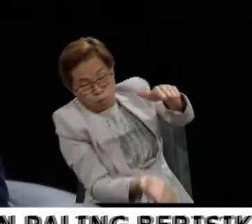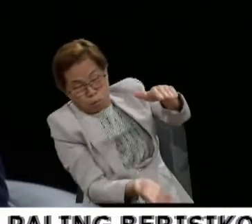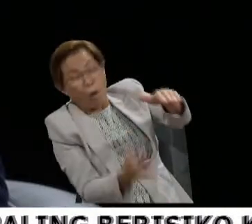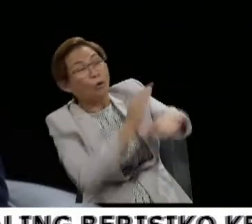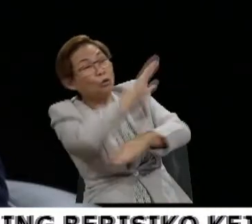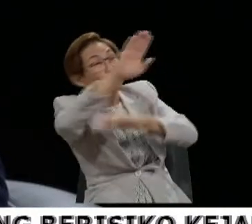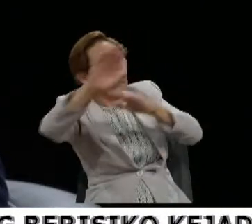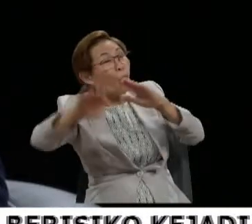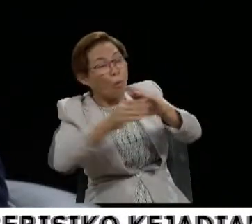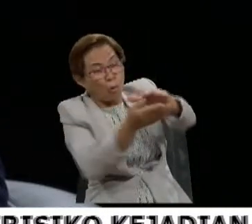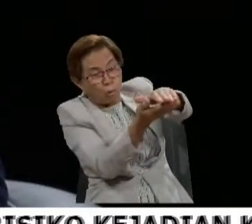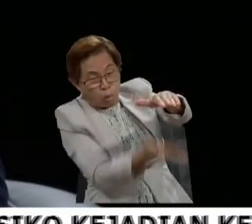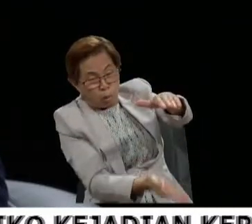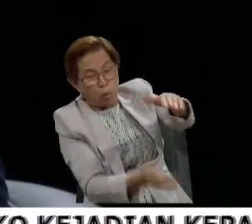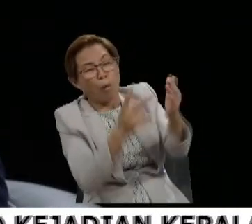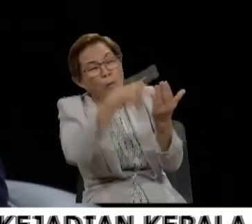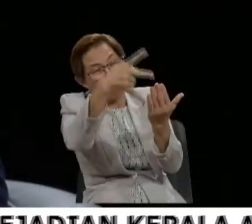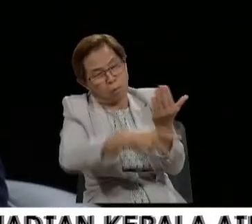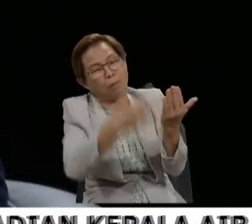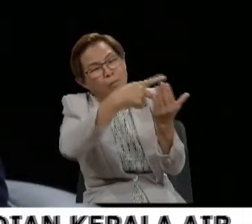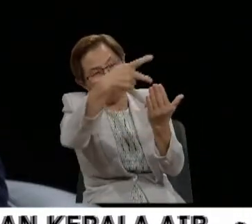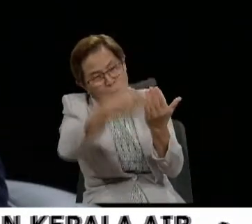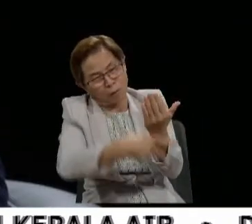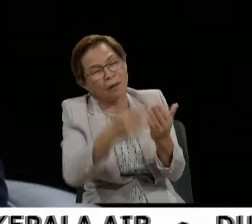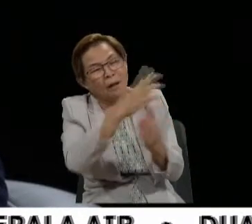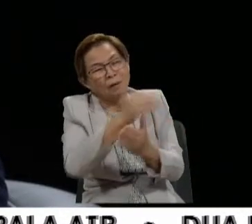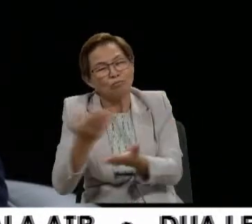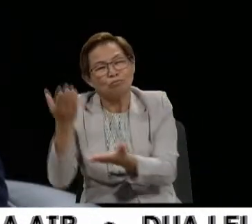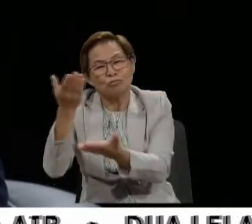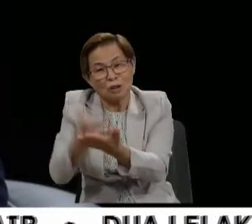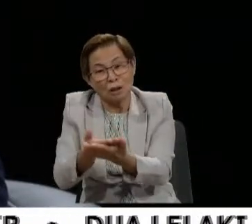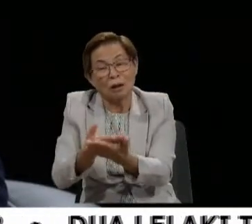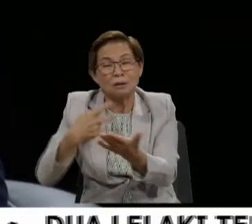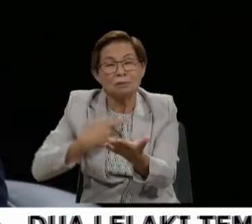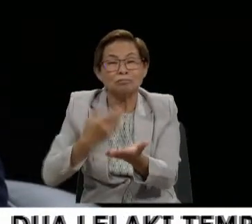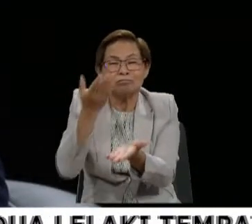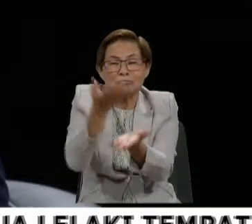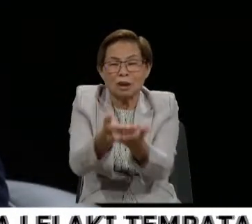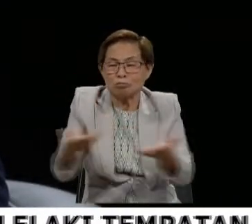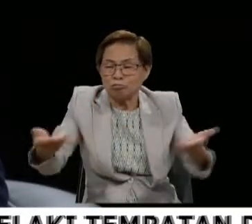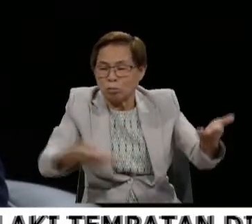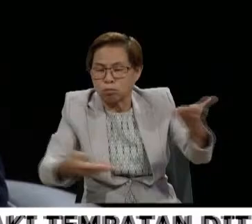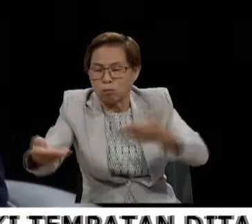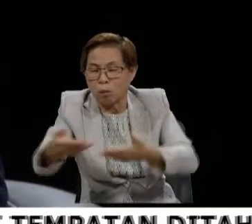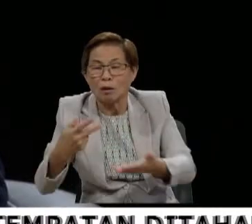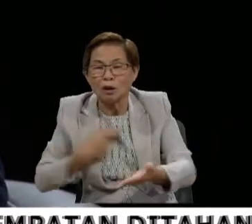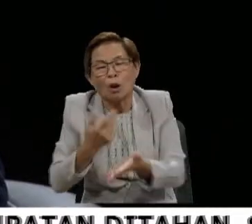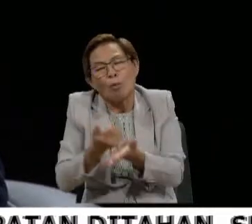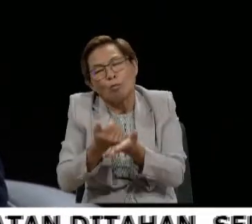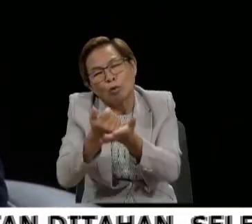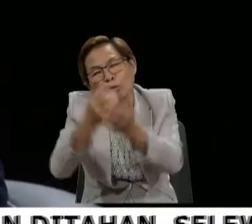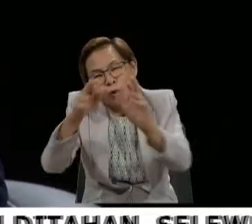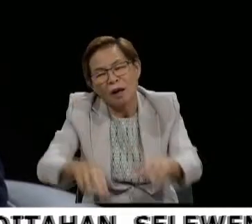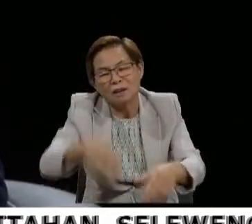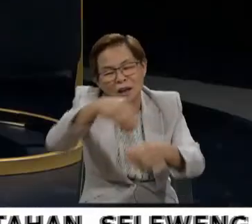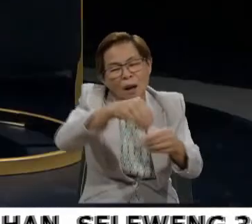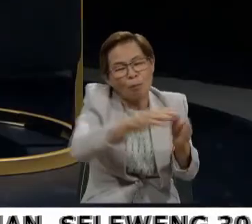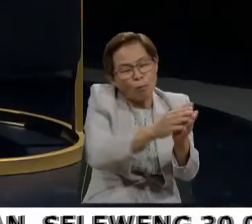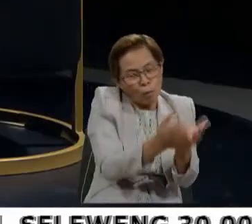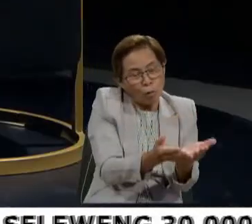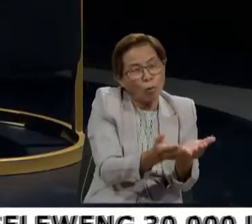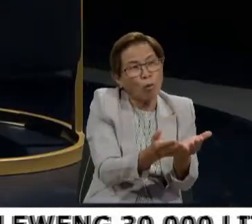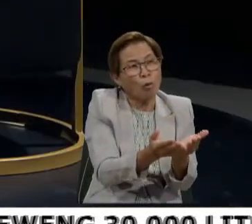tadi semua adalah inisiatif-inisiatif ataupun cadangan-cadangan yang kita nak menolong rakyat tapi dalam buku bajet tu sebenarnya